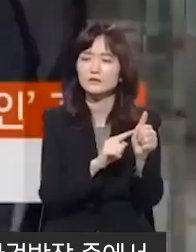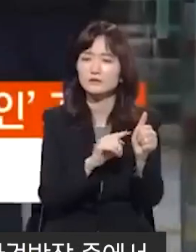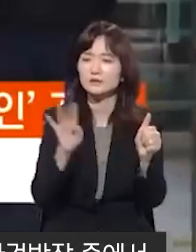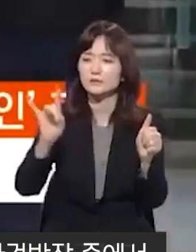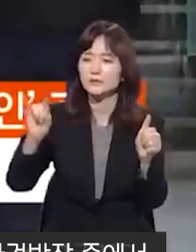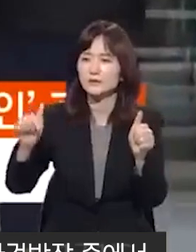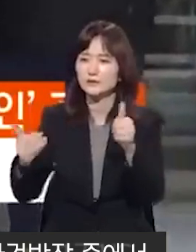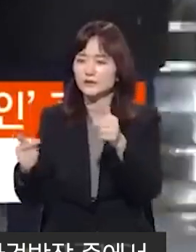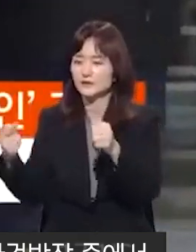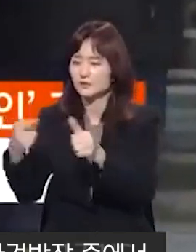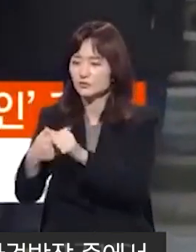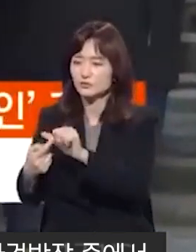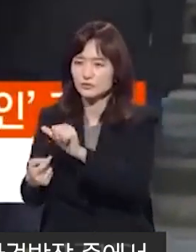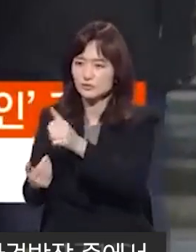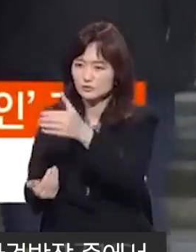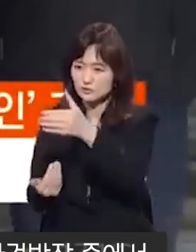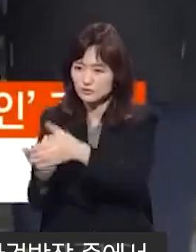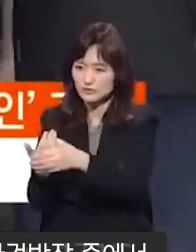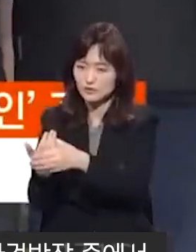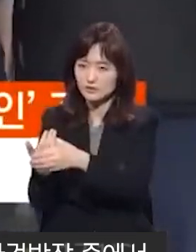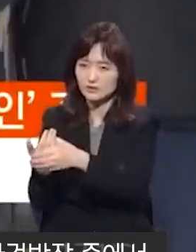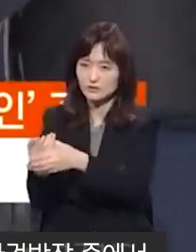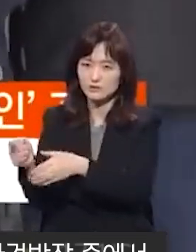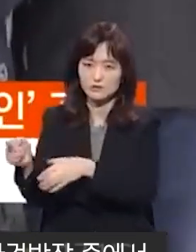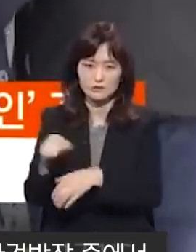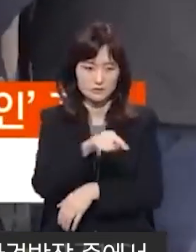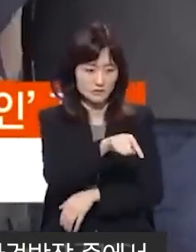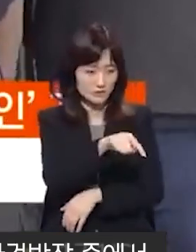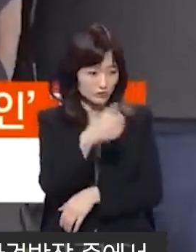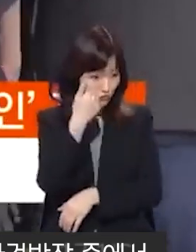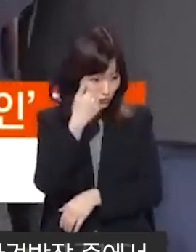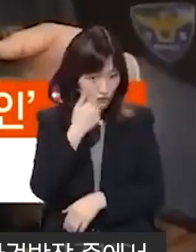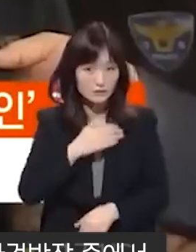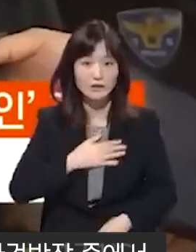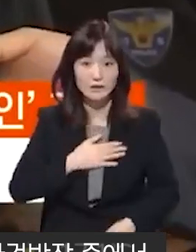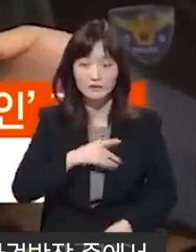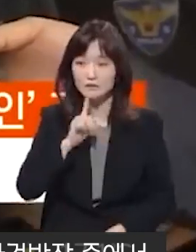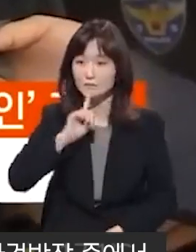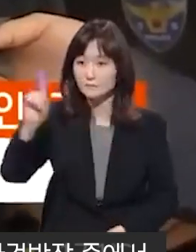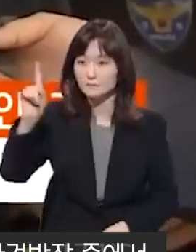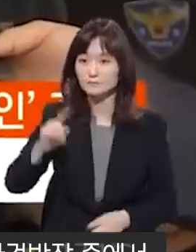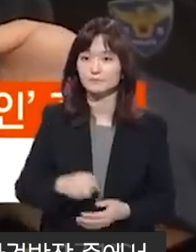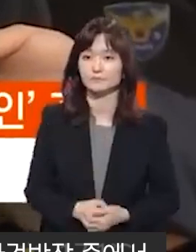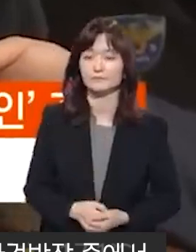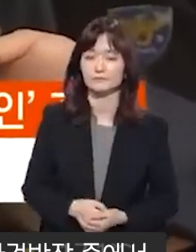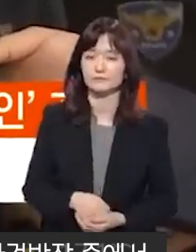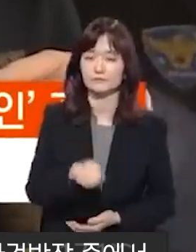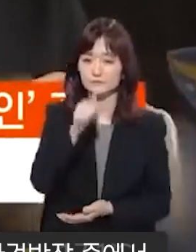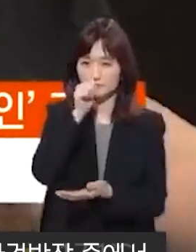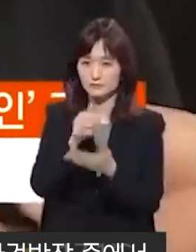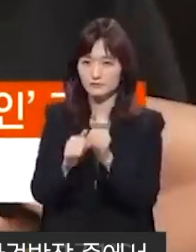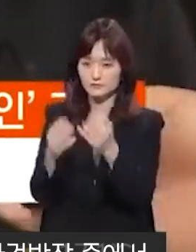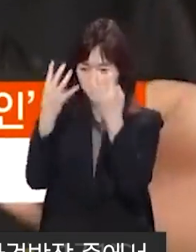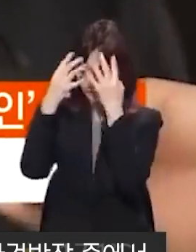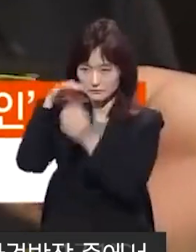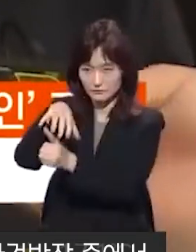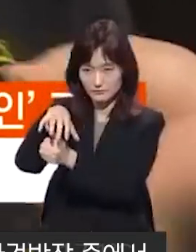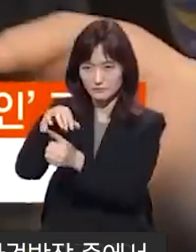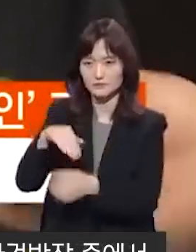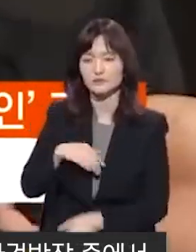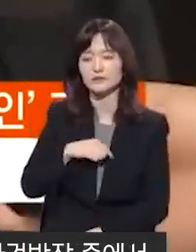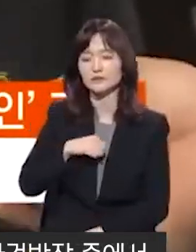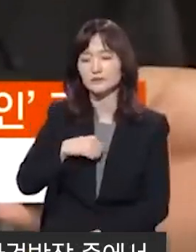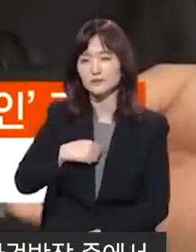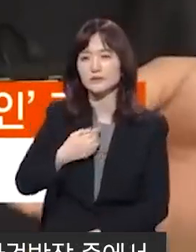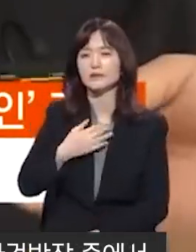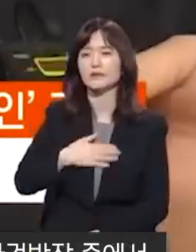백경사 피살 사건 주범을 안다고 제보를 했다라는 거예요. 지금 이 진범은 교도소 수감 중인데 자기가 알고 있는 내용을